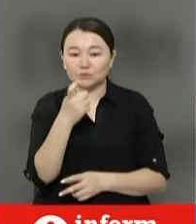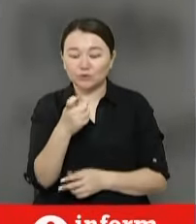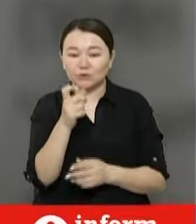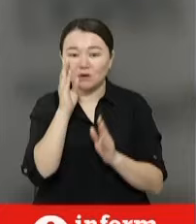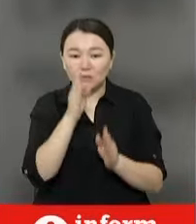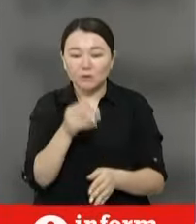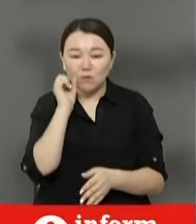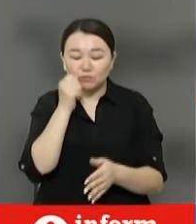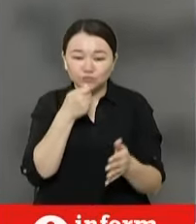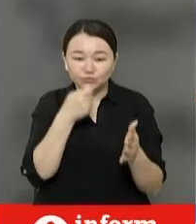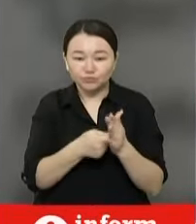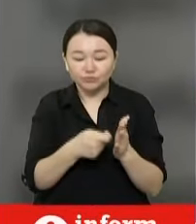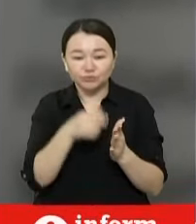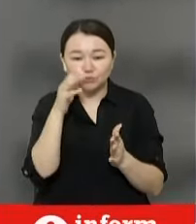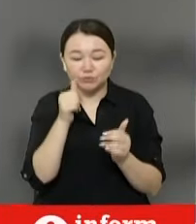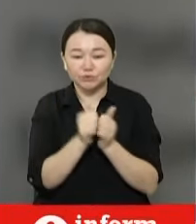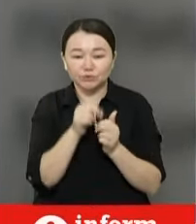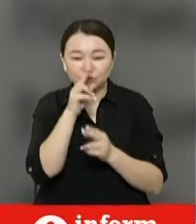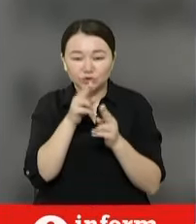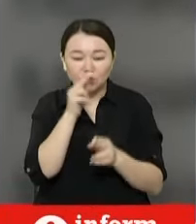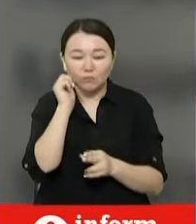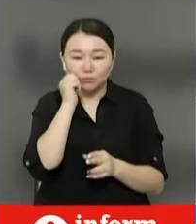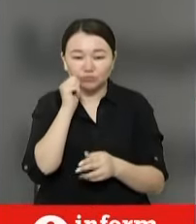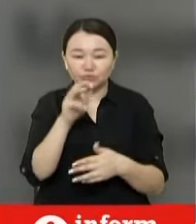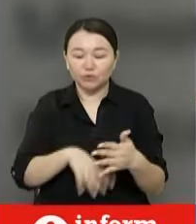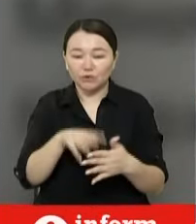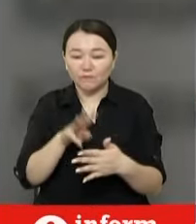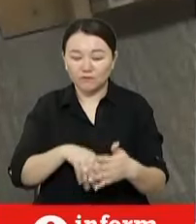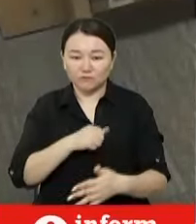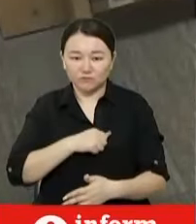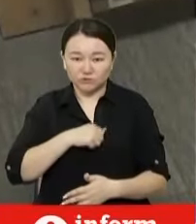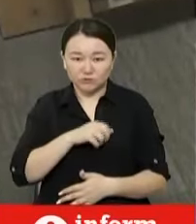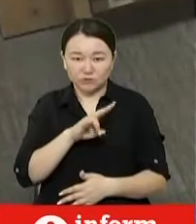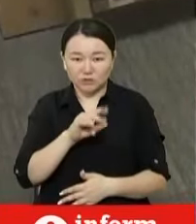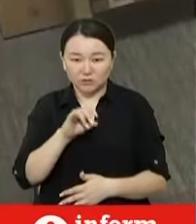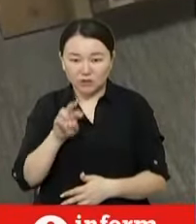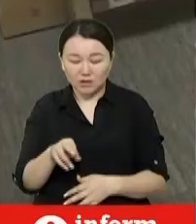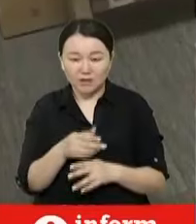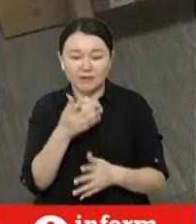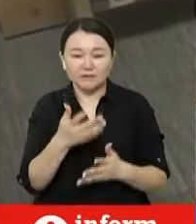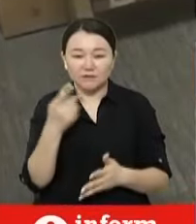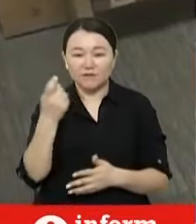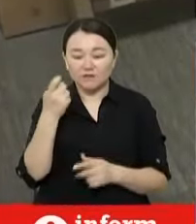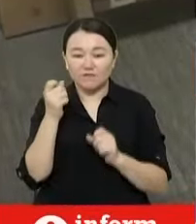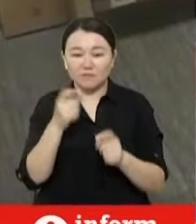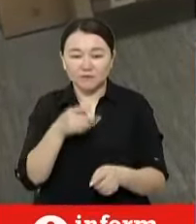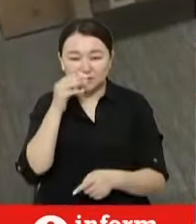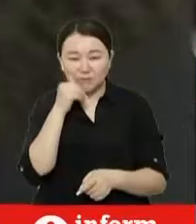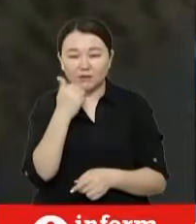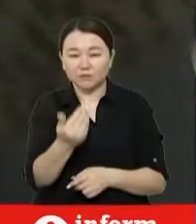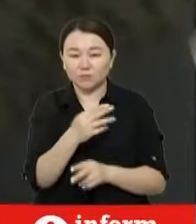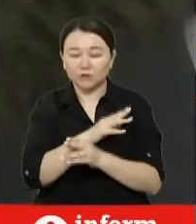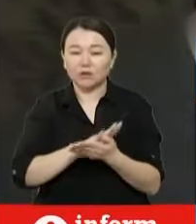бабушка кормит бродячих животных и соседи жалуются бабулю штрафуют возмущена Наталья угольков Но если владелец выбрасывает собаку к нему